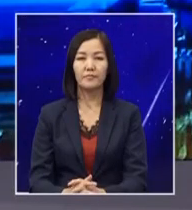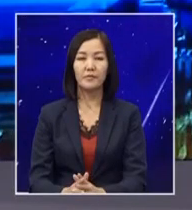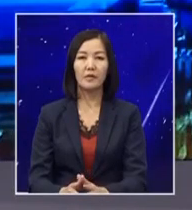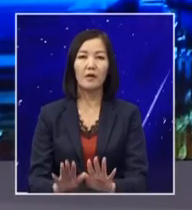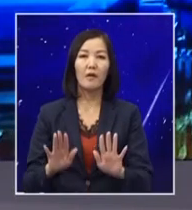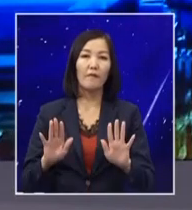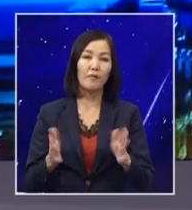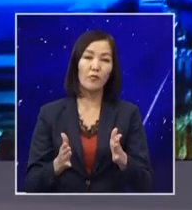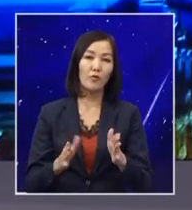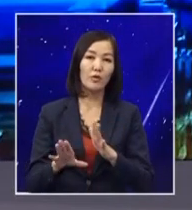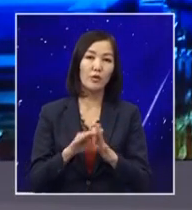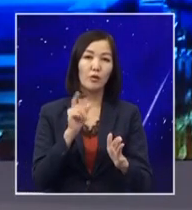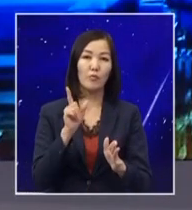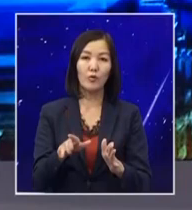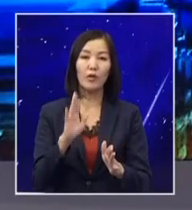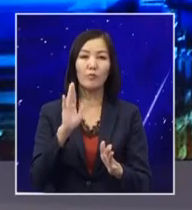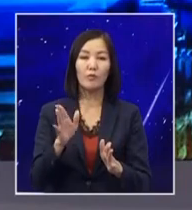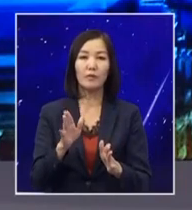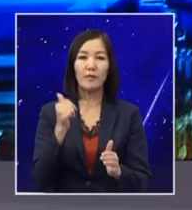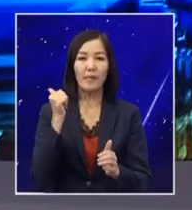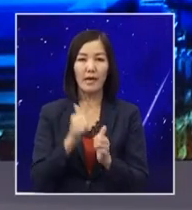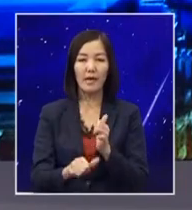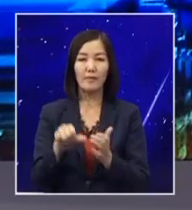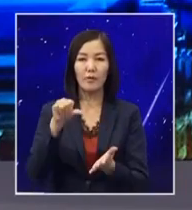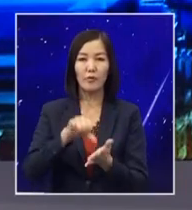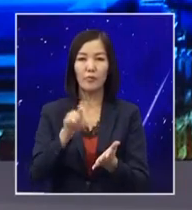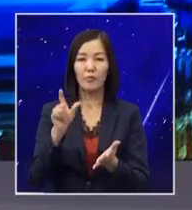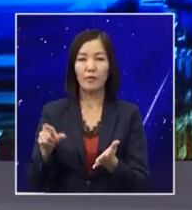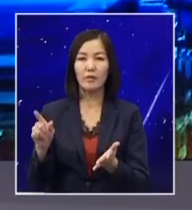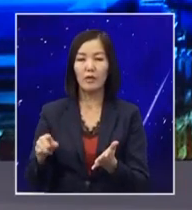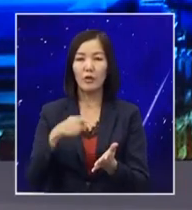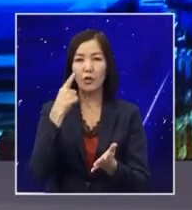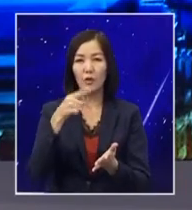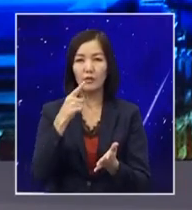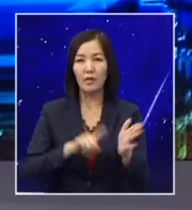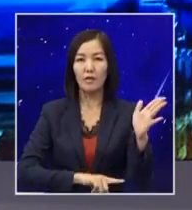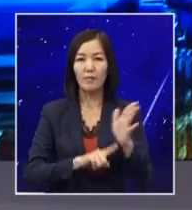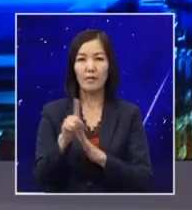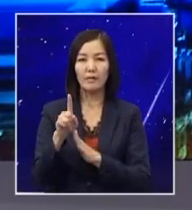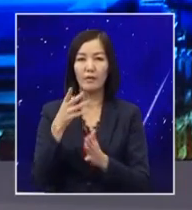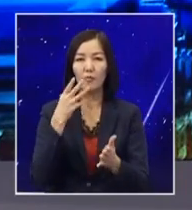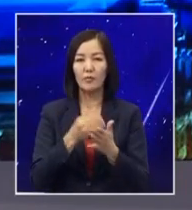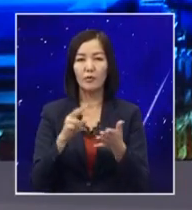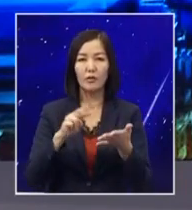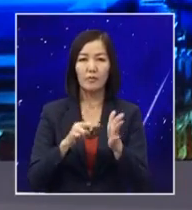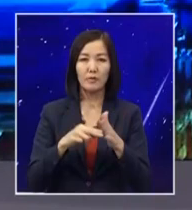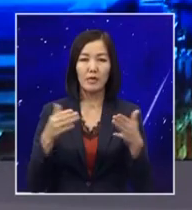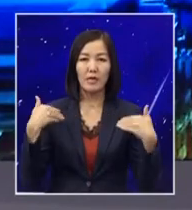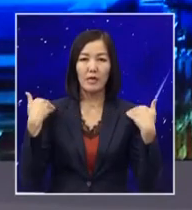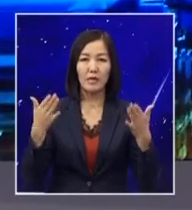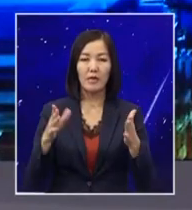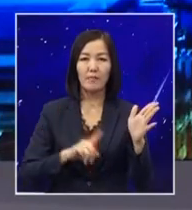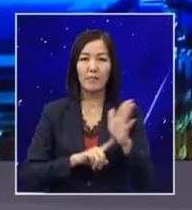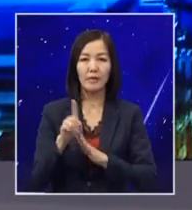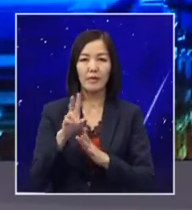Егер де мен депутат болсам, өмеге шыққан әрбір үміткер сөзін осылай бастап, өзінің азаматтық ұстаным мақсаттарын жариялай бастады. Бұл Нұр